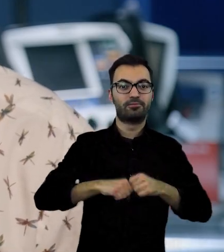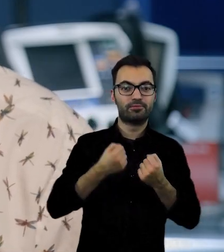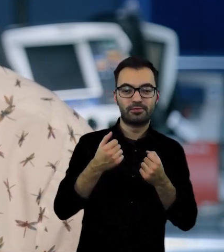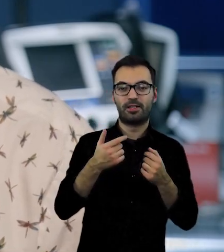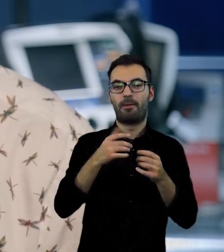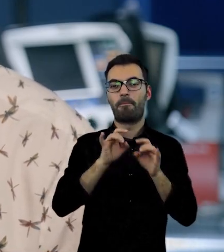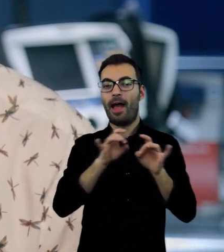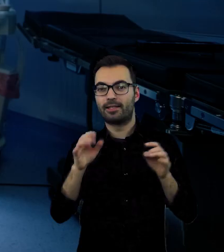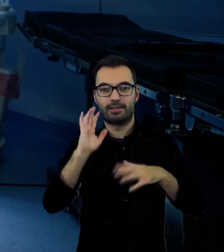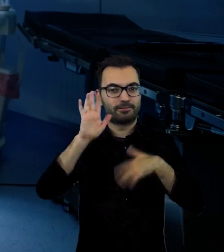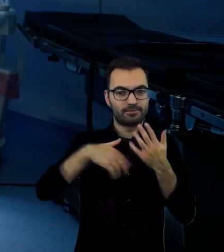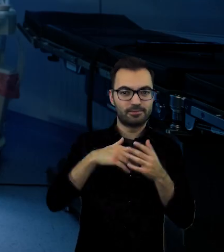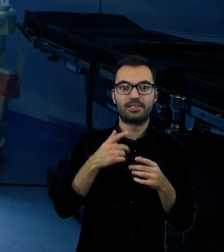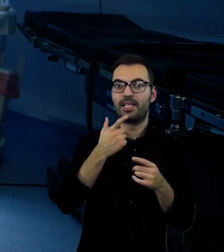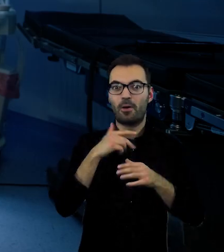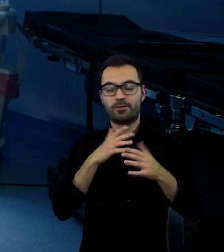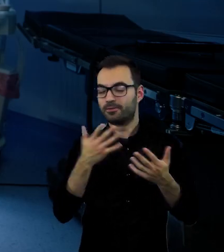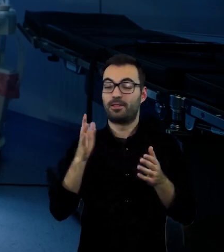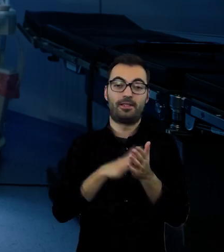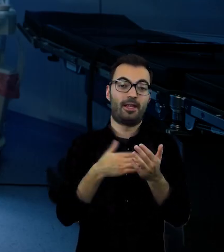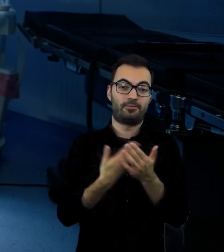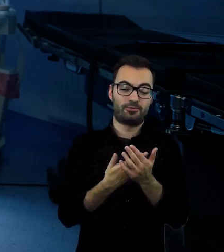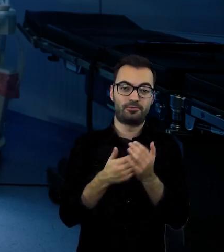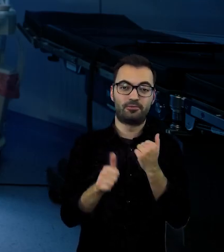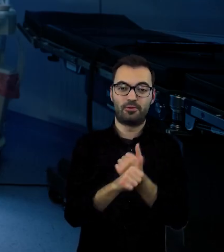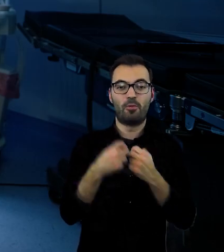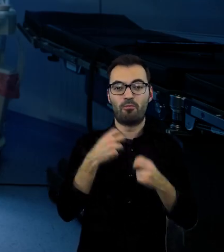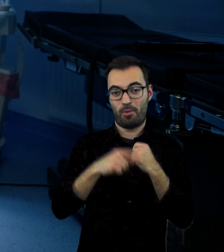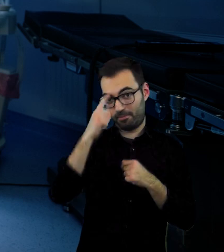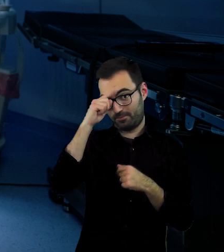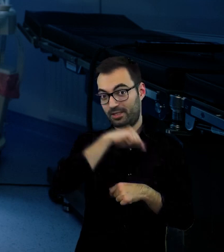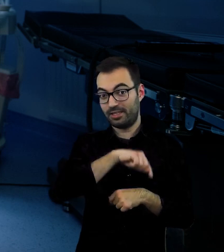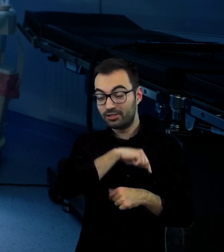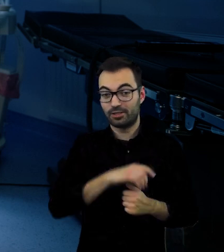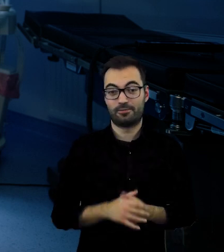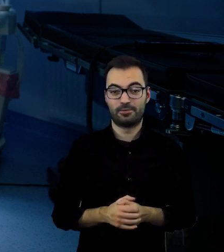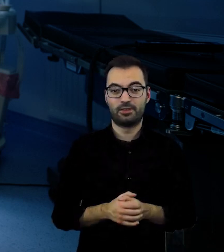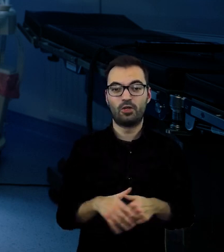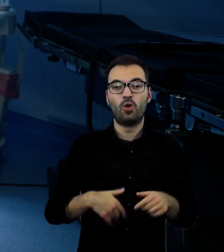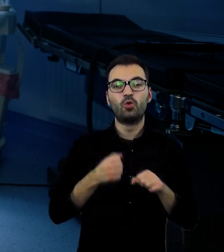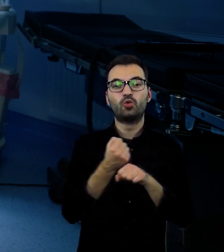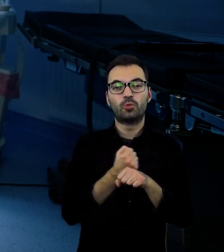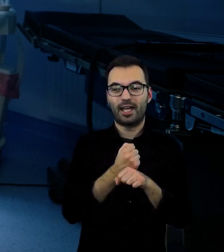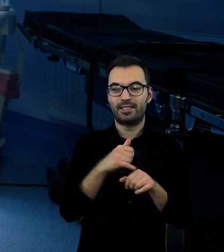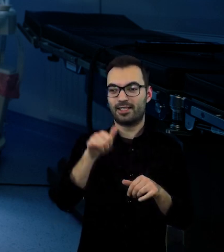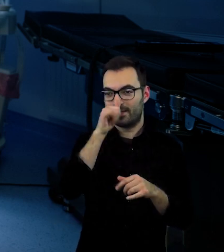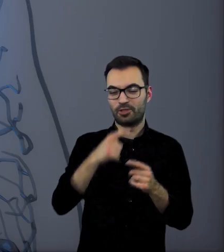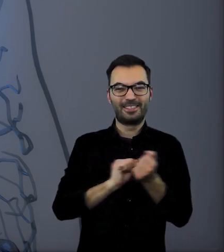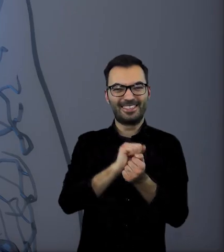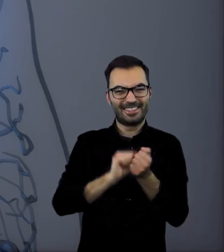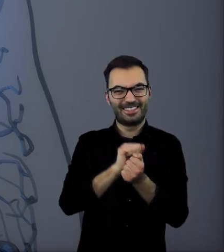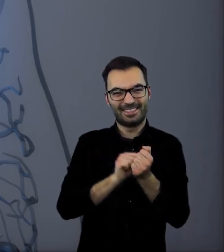innych narządów i układów. Zaburzenia liczby i gatunków bakterii jelitowych mogą doprowadzić na przykład do problemów